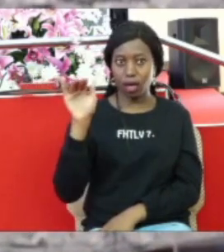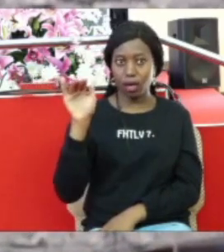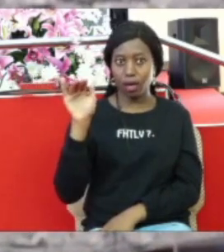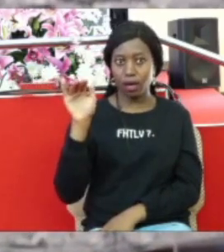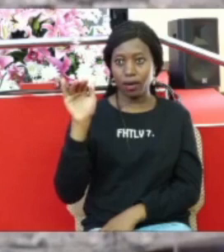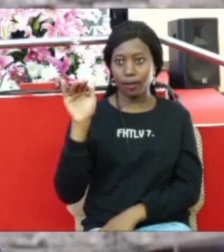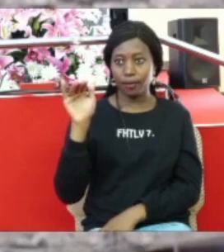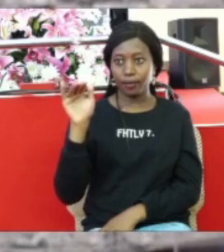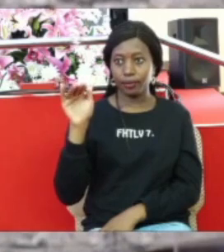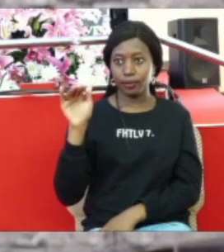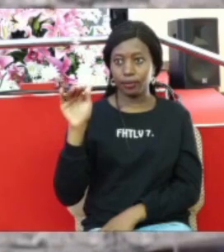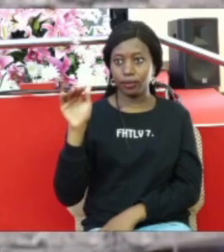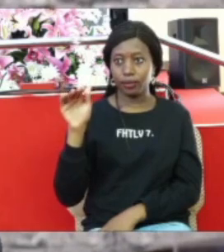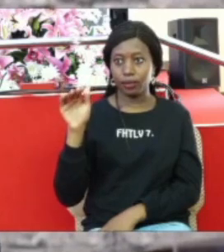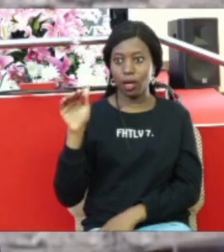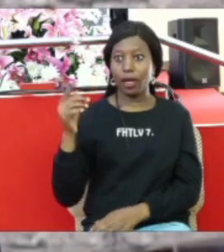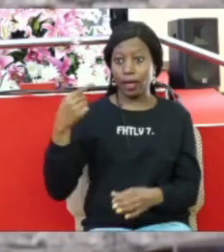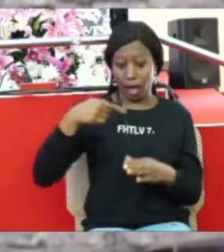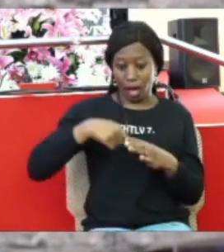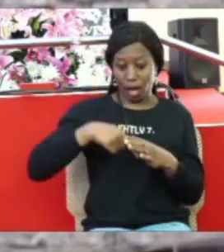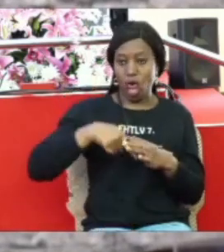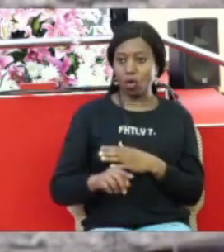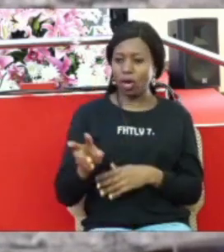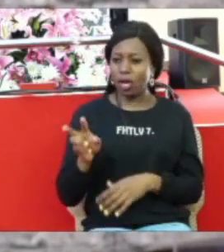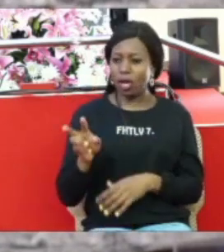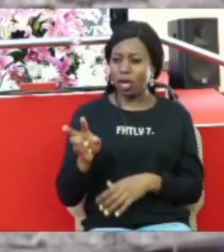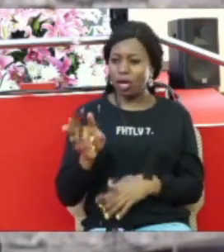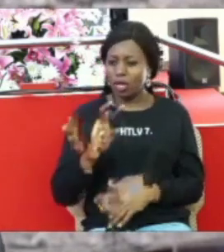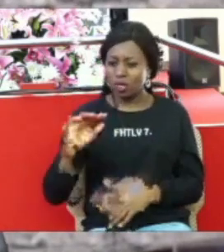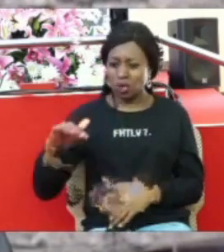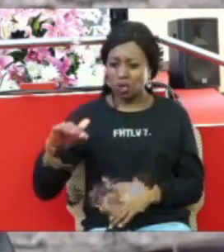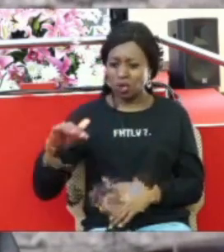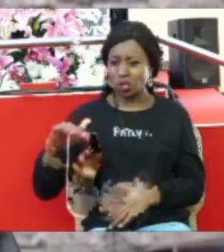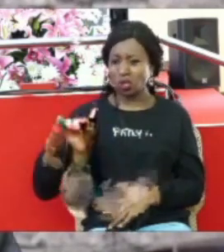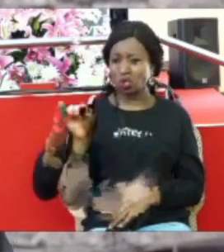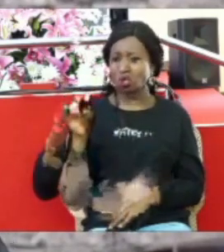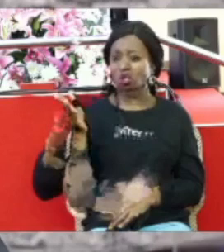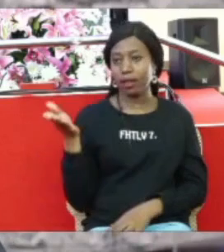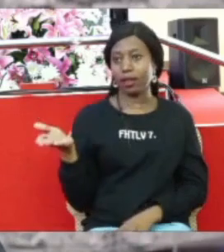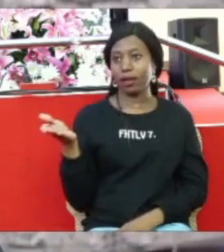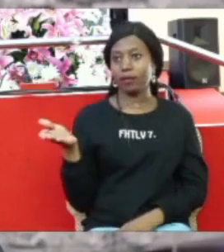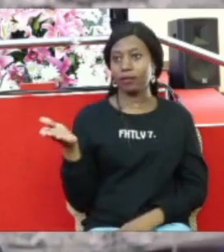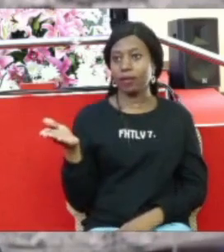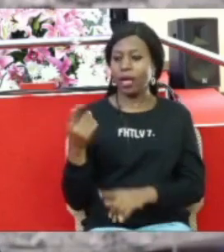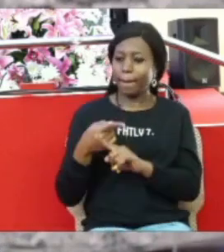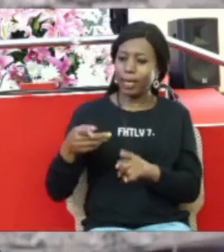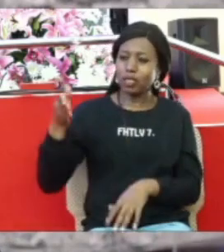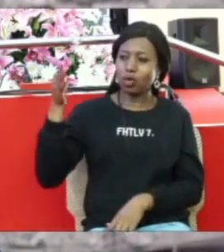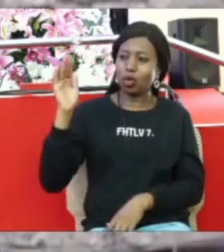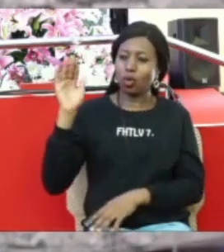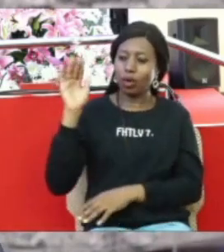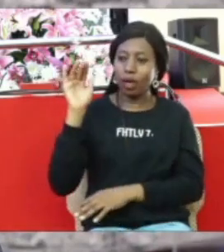Sasa, aliyemuokoa ni Mungu aliyemwambia, wacha kudhogodha. Kwa sababu kama wangedhogodha, si ange sukuma labda nyoka huko